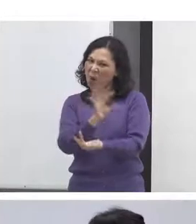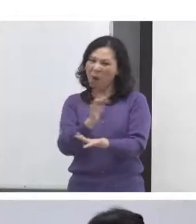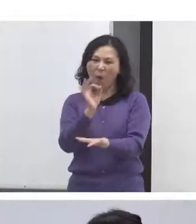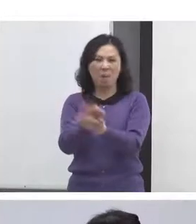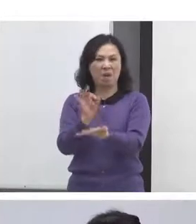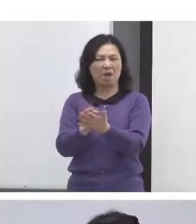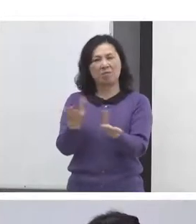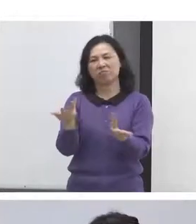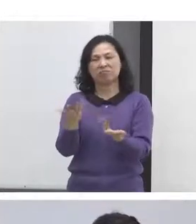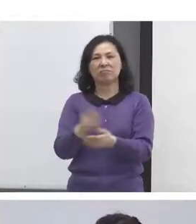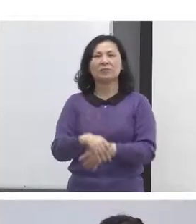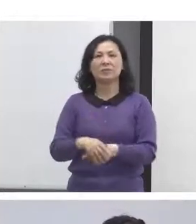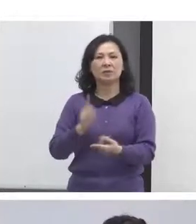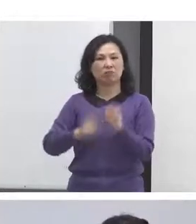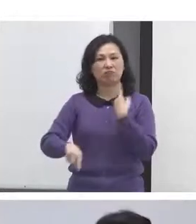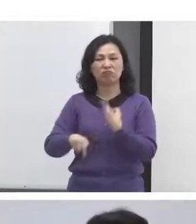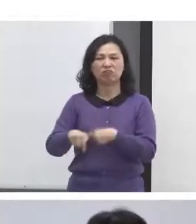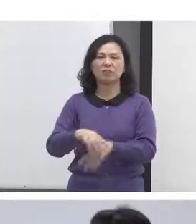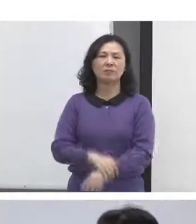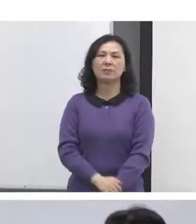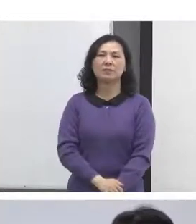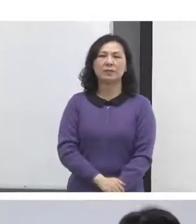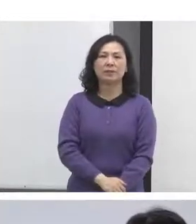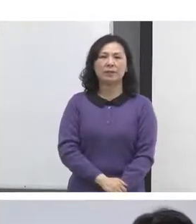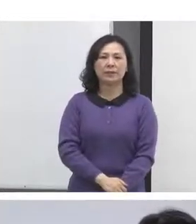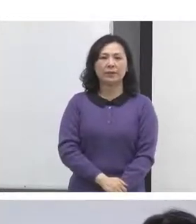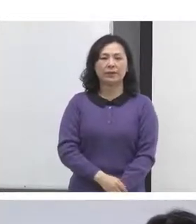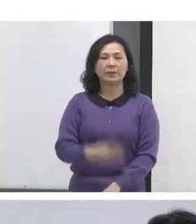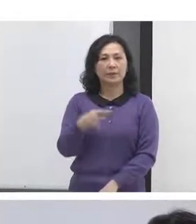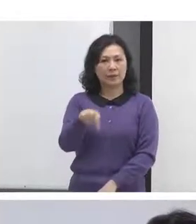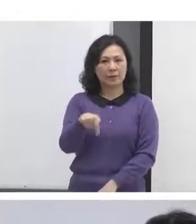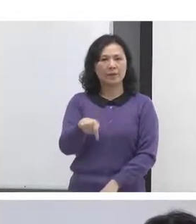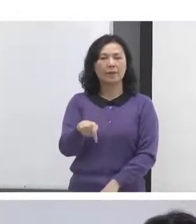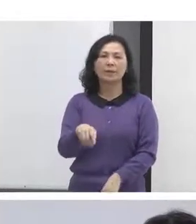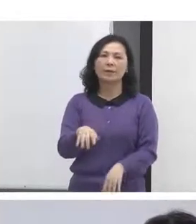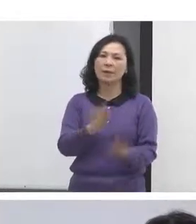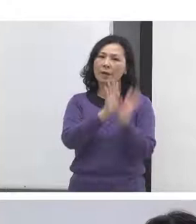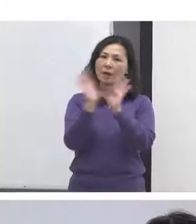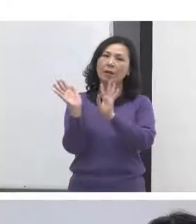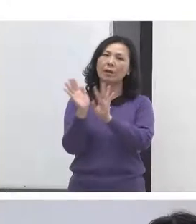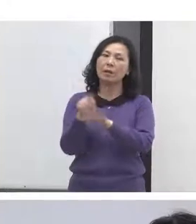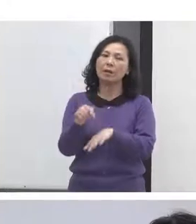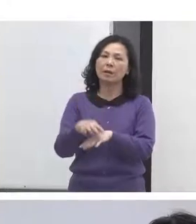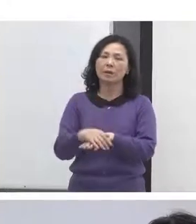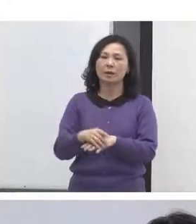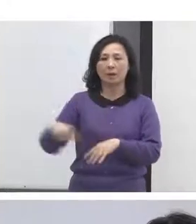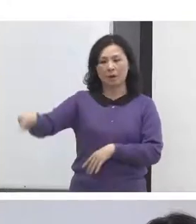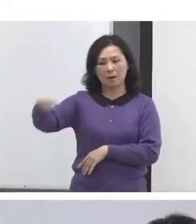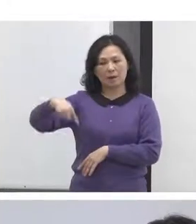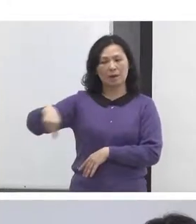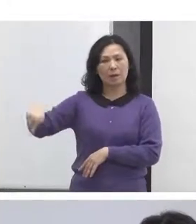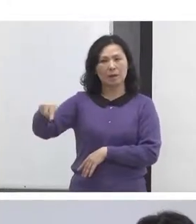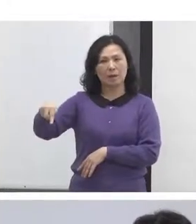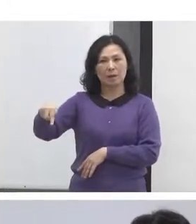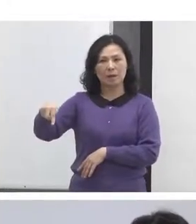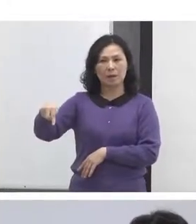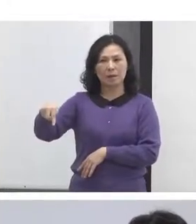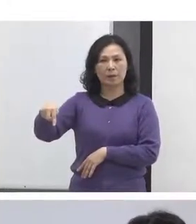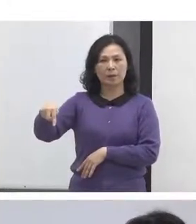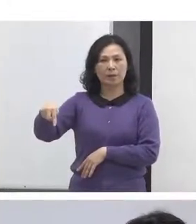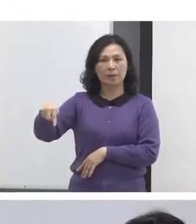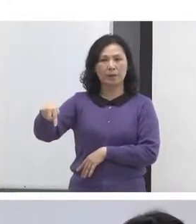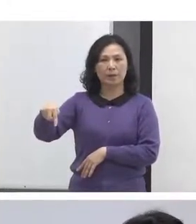是会低价哈。那在这样的情况之下，他们就会就是这